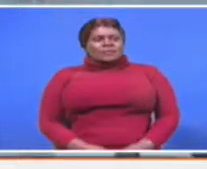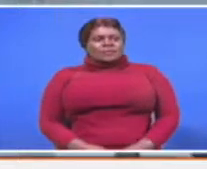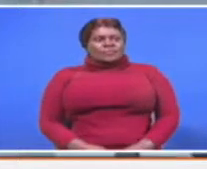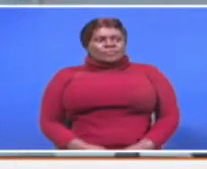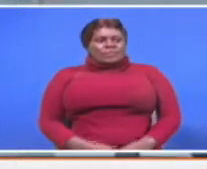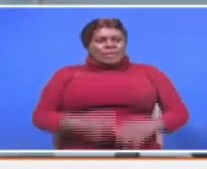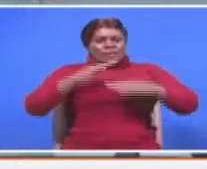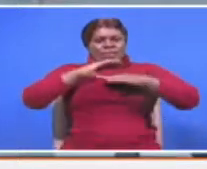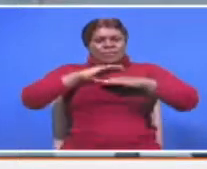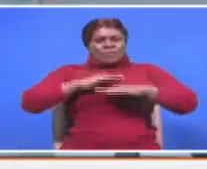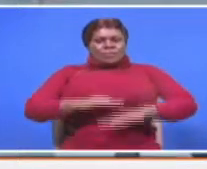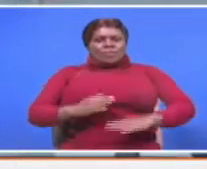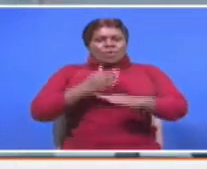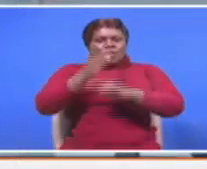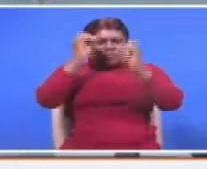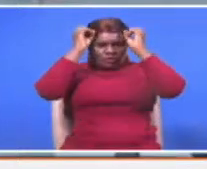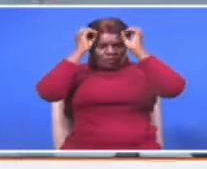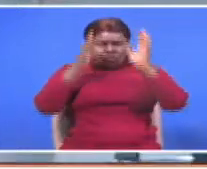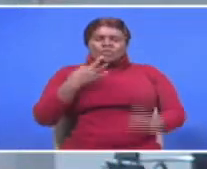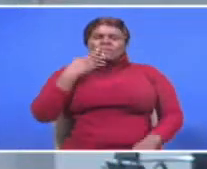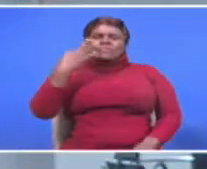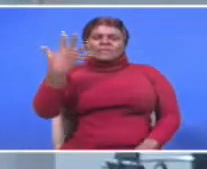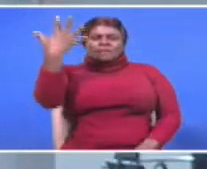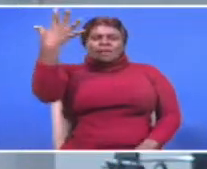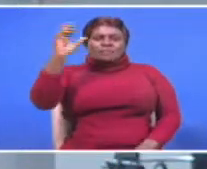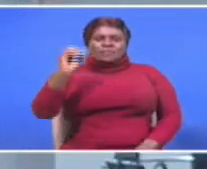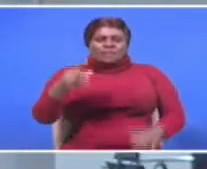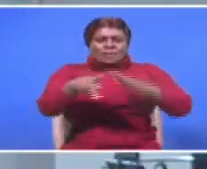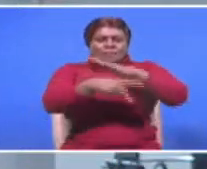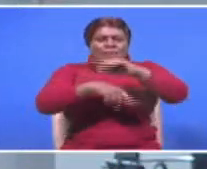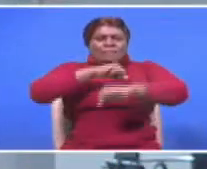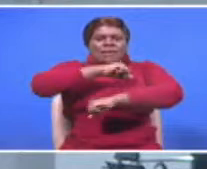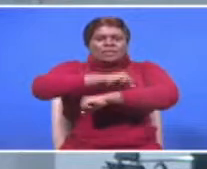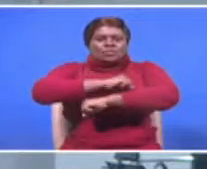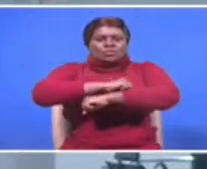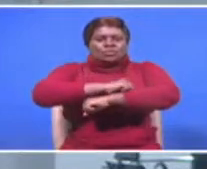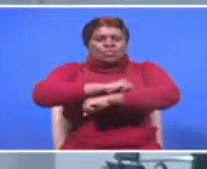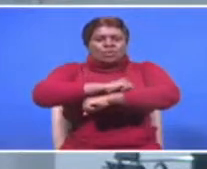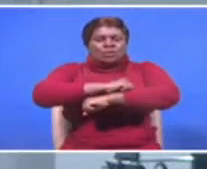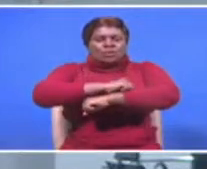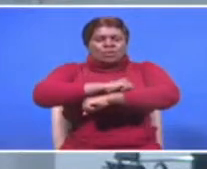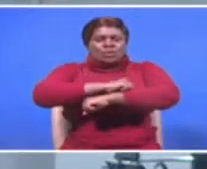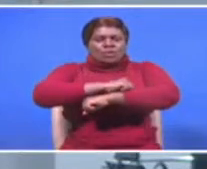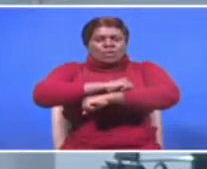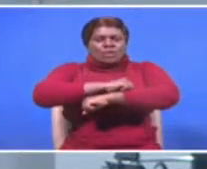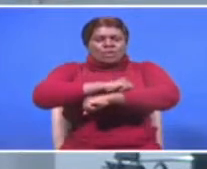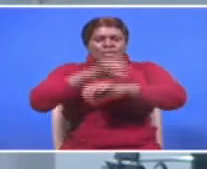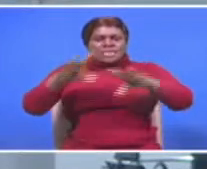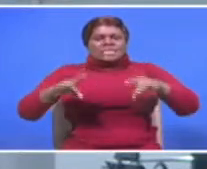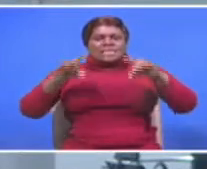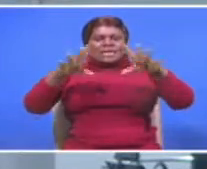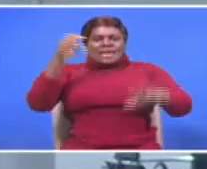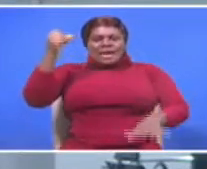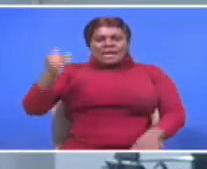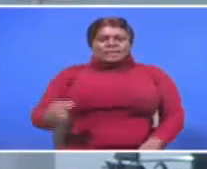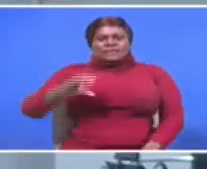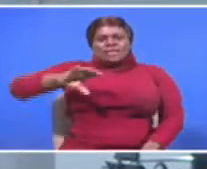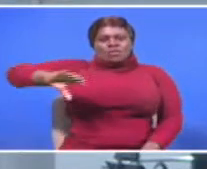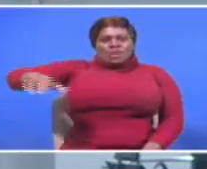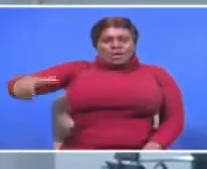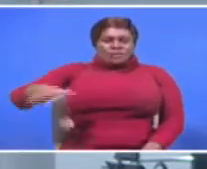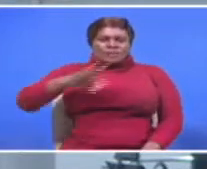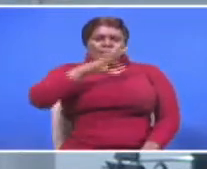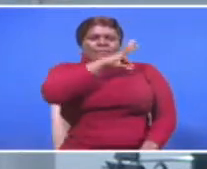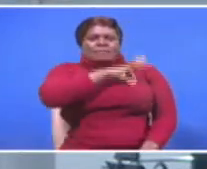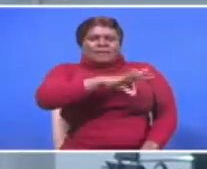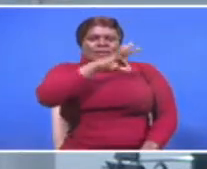Na ni afueni kwa zaidi ya wanafunzi 350 wa shule ya msingi ya Mutunkei mjini Kitengela, kaunti ya Kajiado, ambao